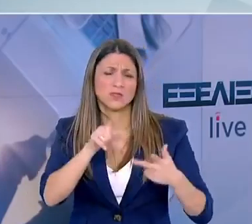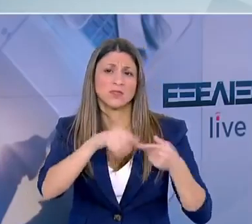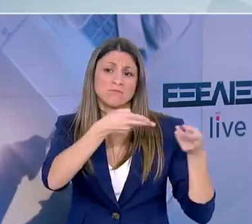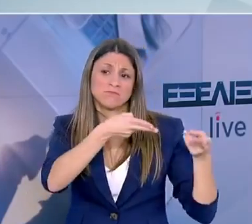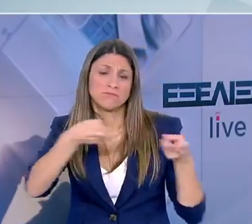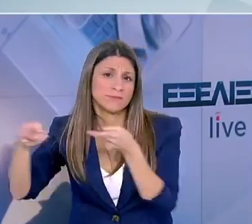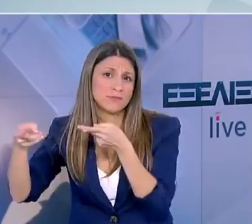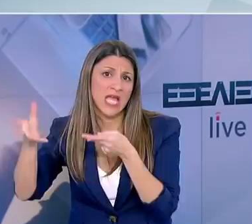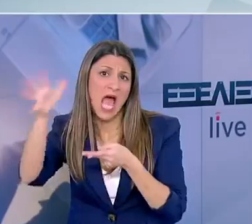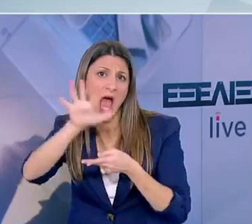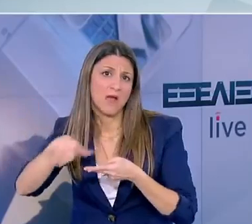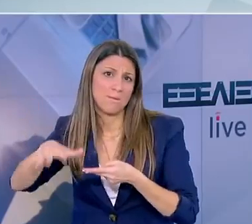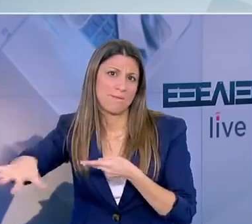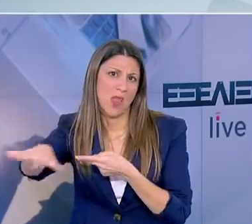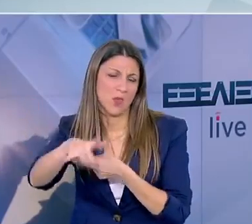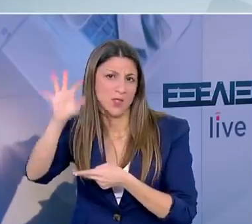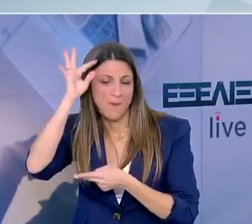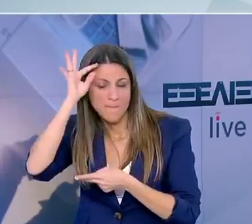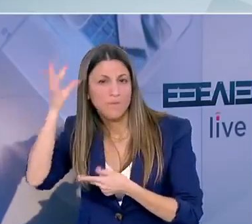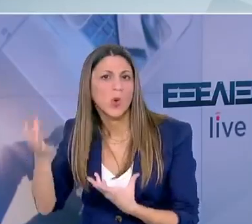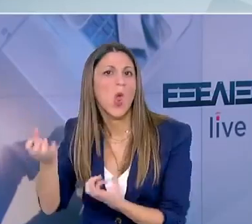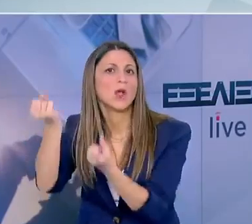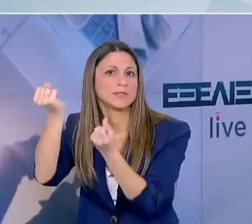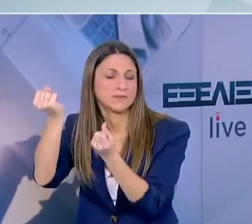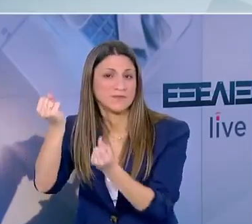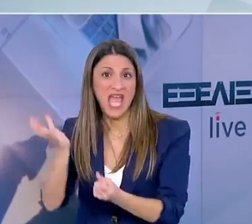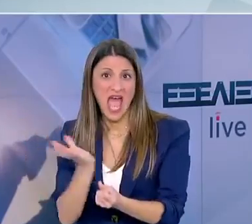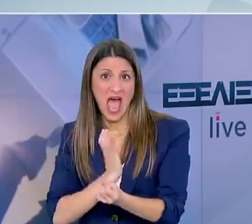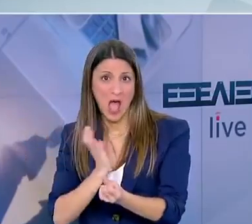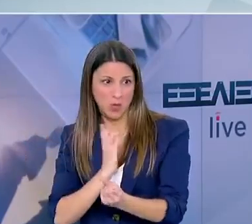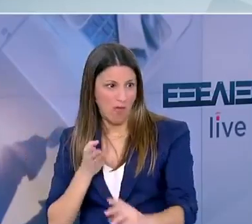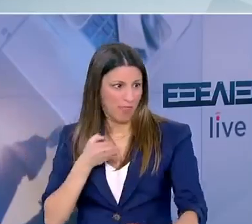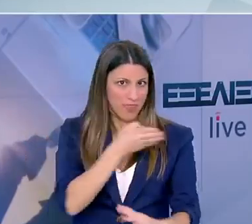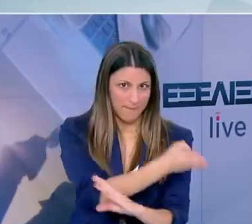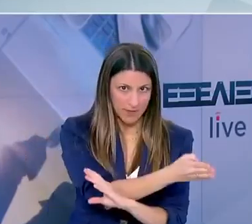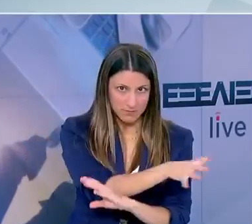λόγους. Απαγορεύεται οποιοδήποτε να μπει στην καραντίνα, οποιοδήποτε να